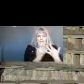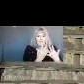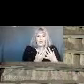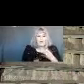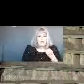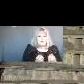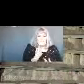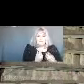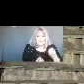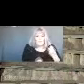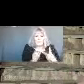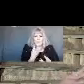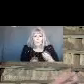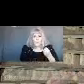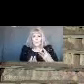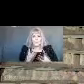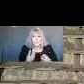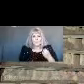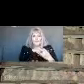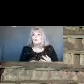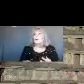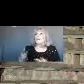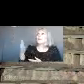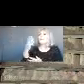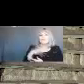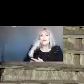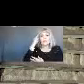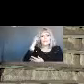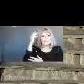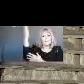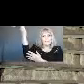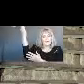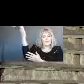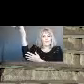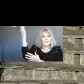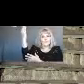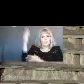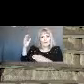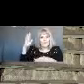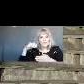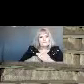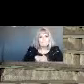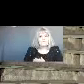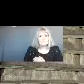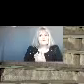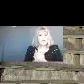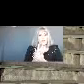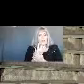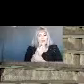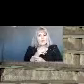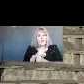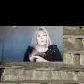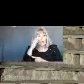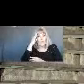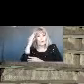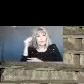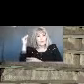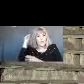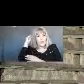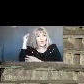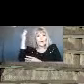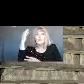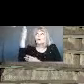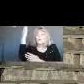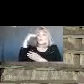jy as jy hoor, God vul iets, en daar is vuur? Onthou jy die tabernakel? Toe God met 'n wolk